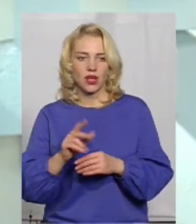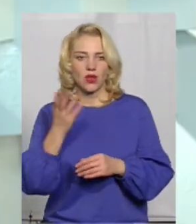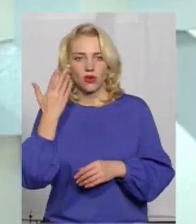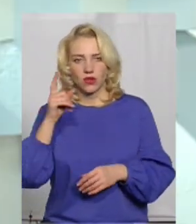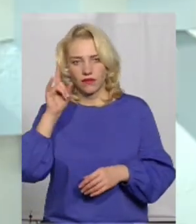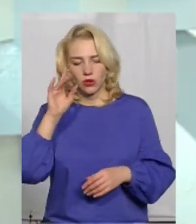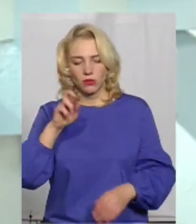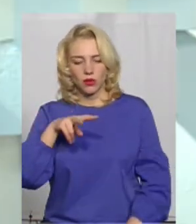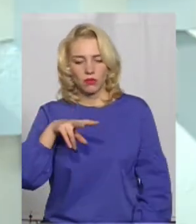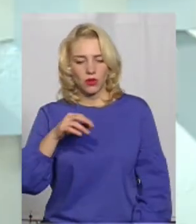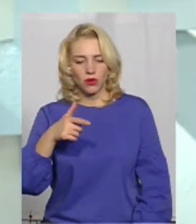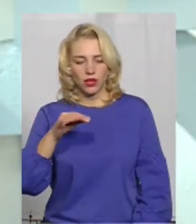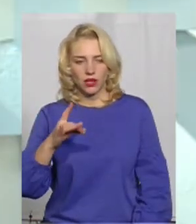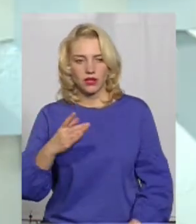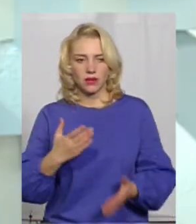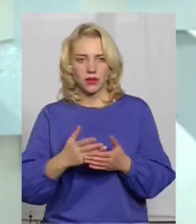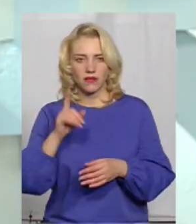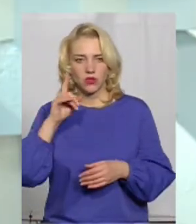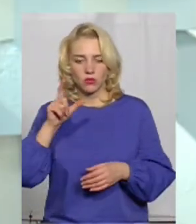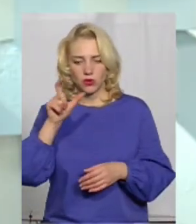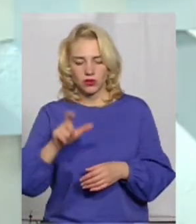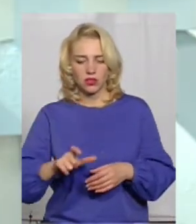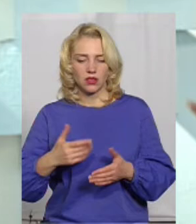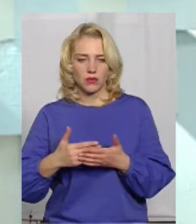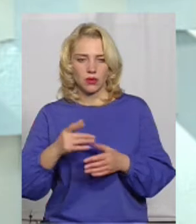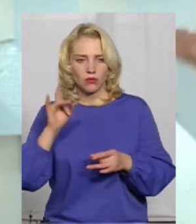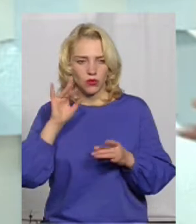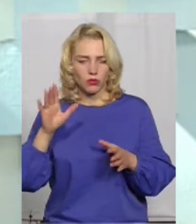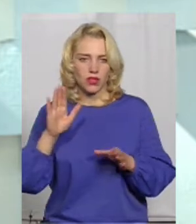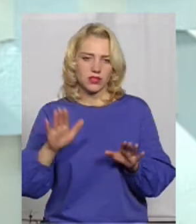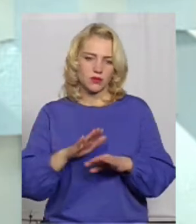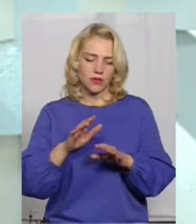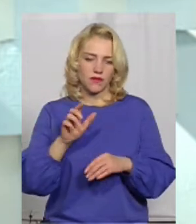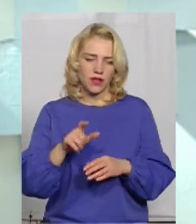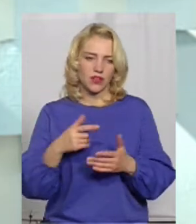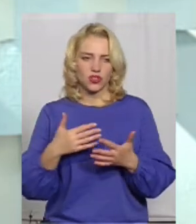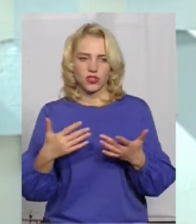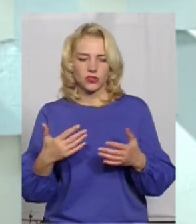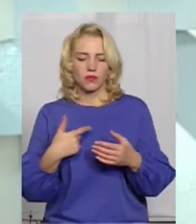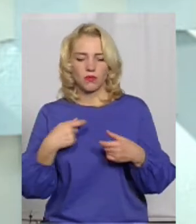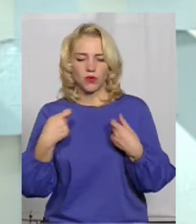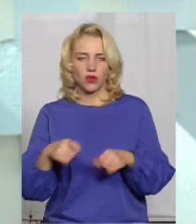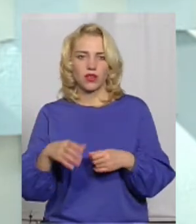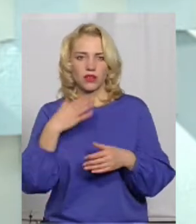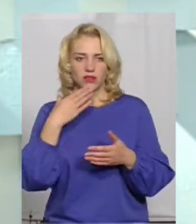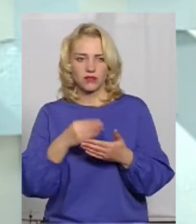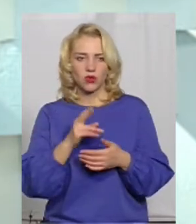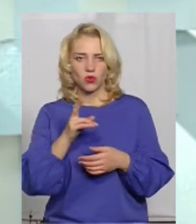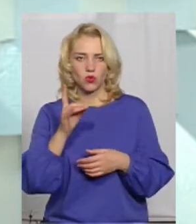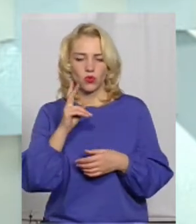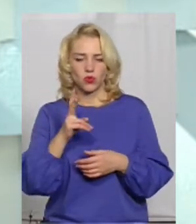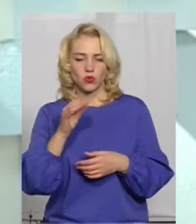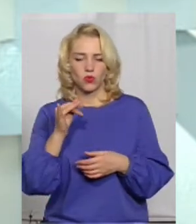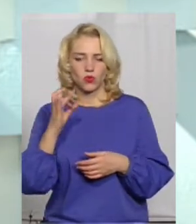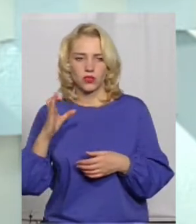відомий блогер, відома особистість, популярний, співак чи ще хтось, він просто продає свій курс. Це